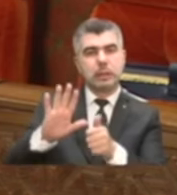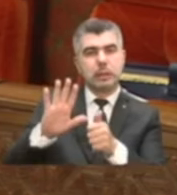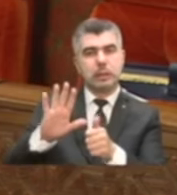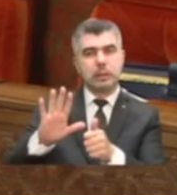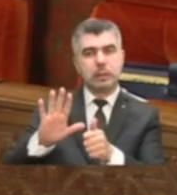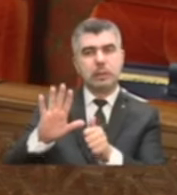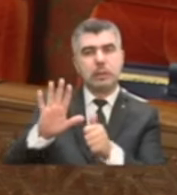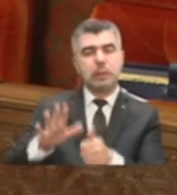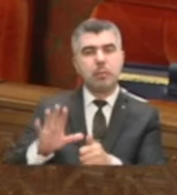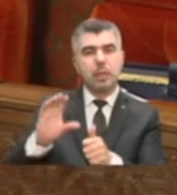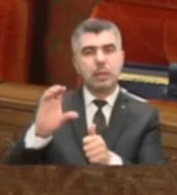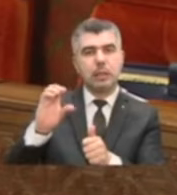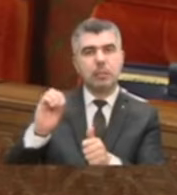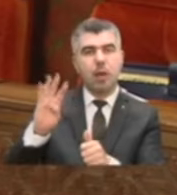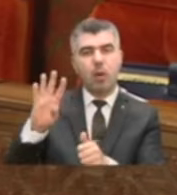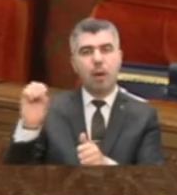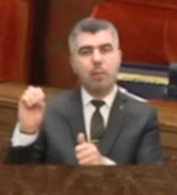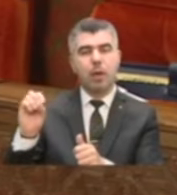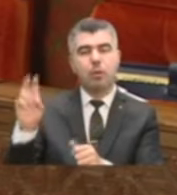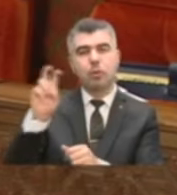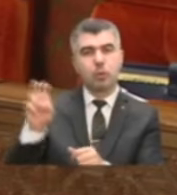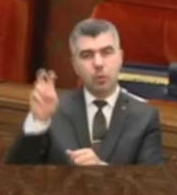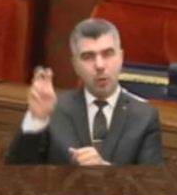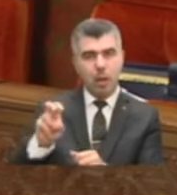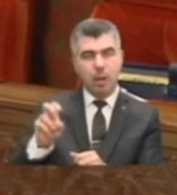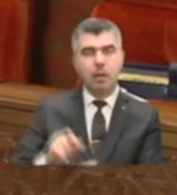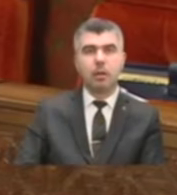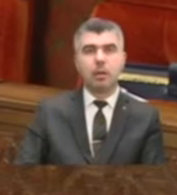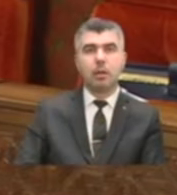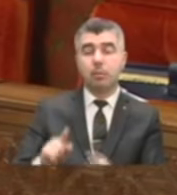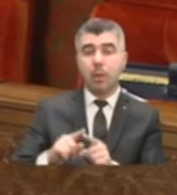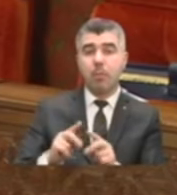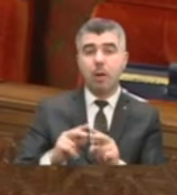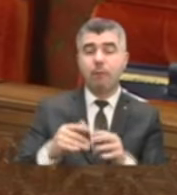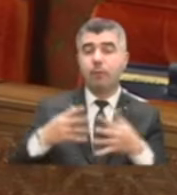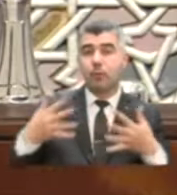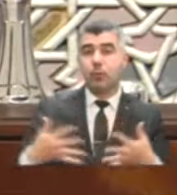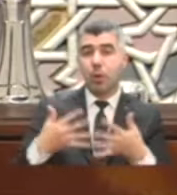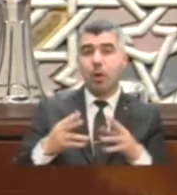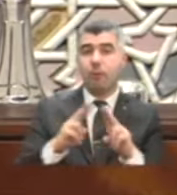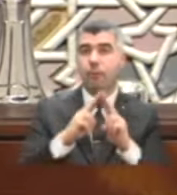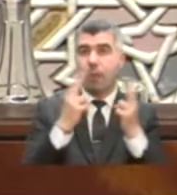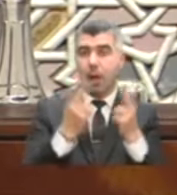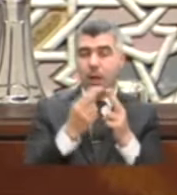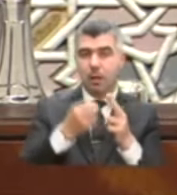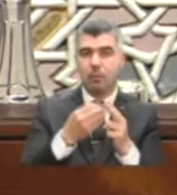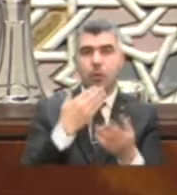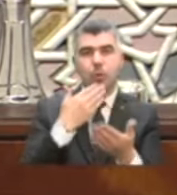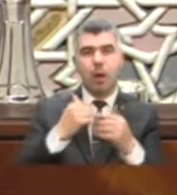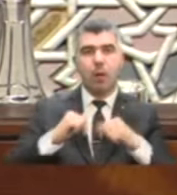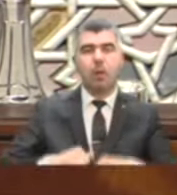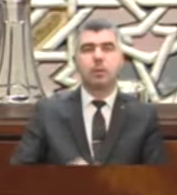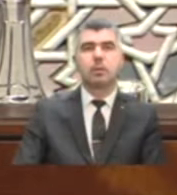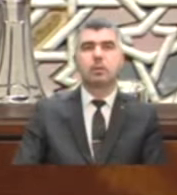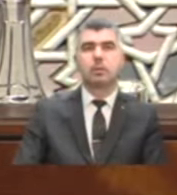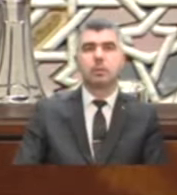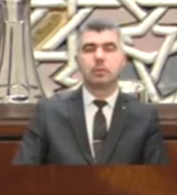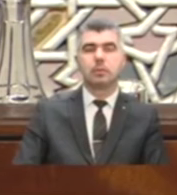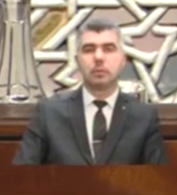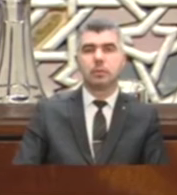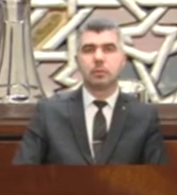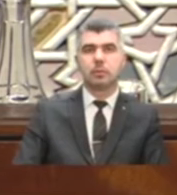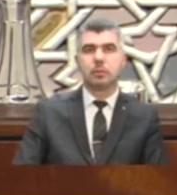$641 الى مشيتي على شي مطار اخر. راه هاد الاسواق. شكرا شكرا السيد الوزير، شكرا شكرا.